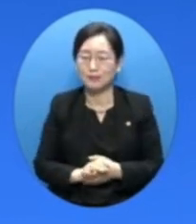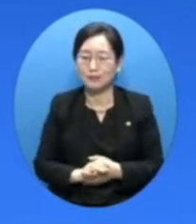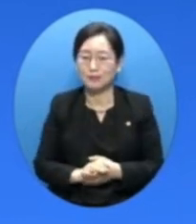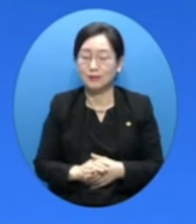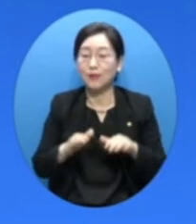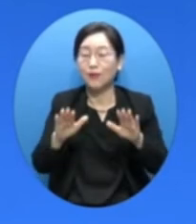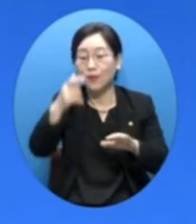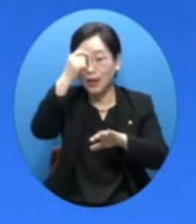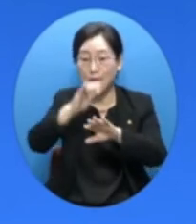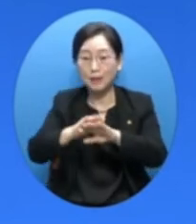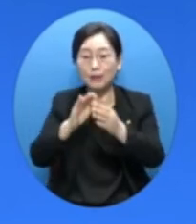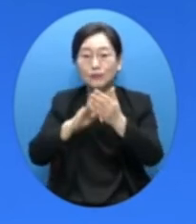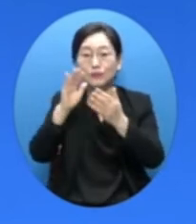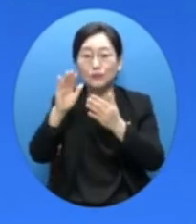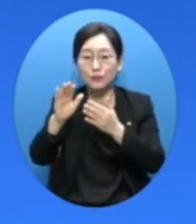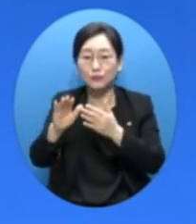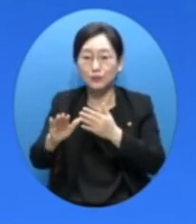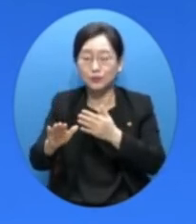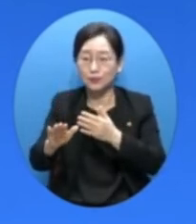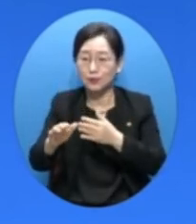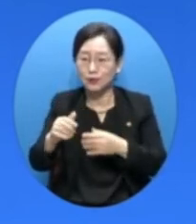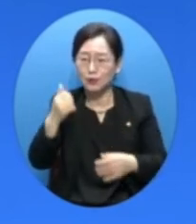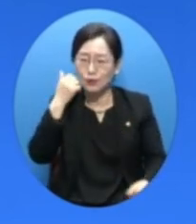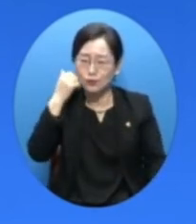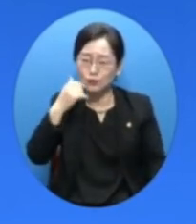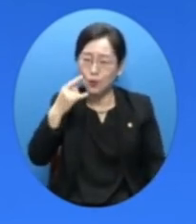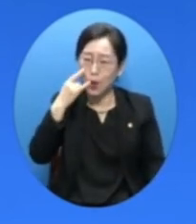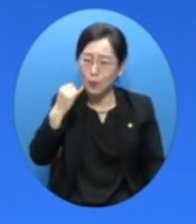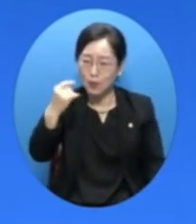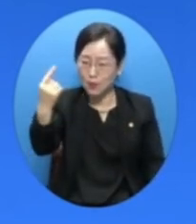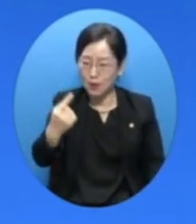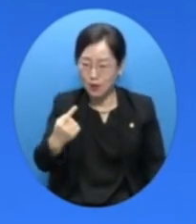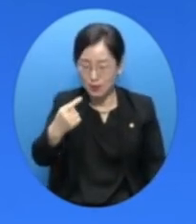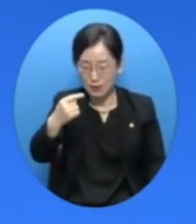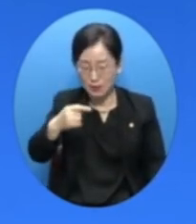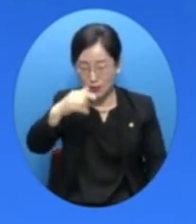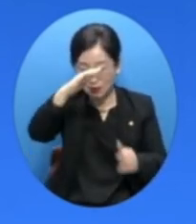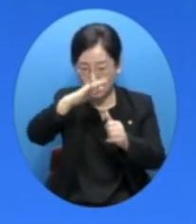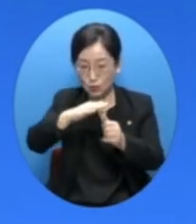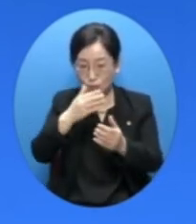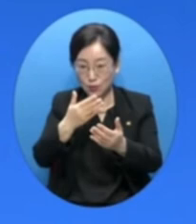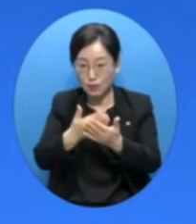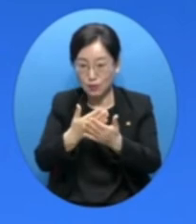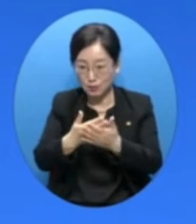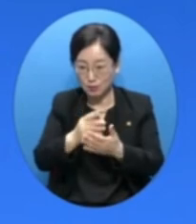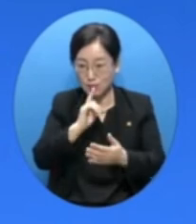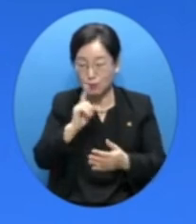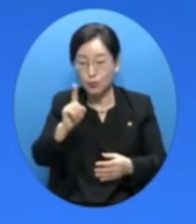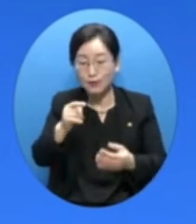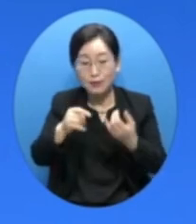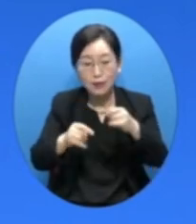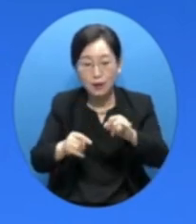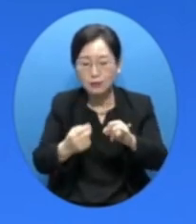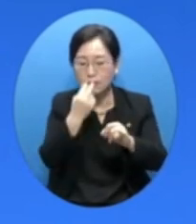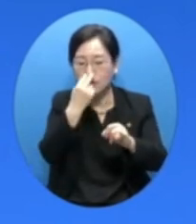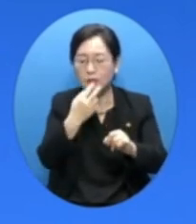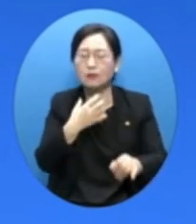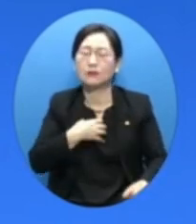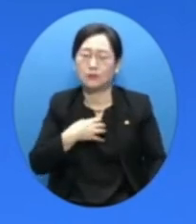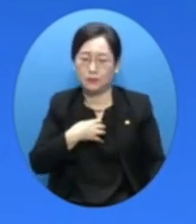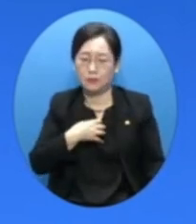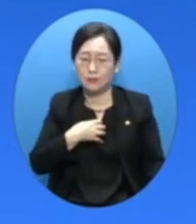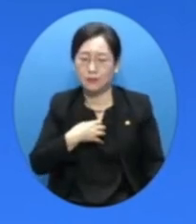오늘도 예배 후에 어머니 한 분이 기도를 받으러 오는데 우리 딸이 이번 주를 못 넘길 것 같은데